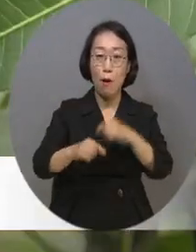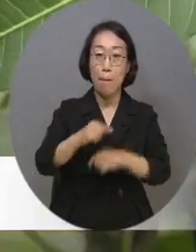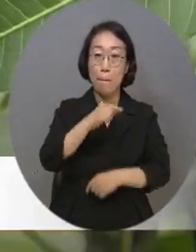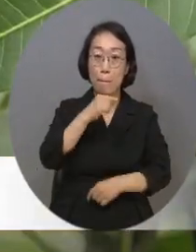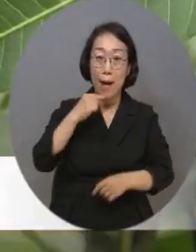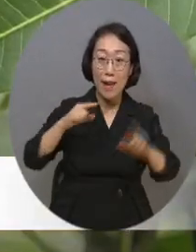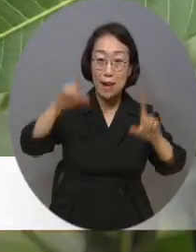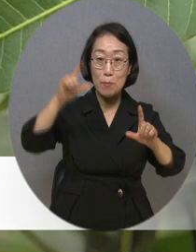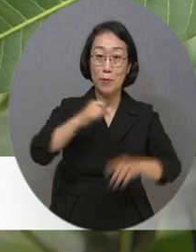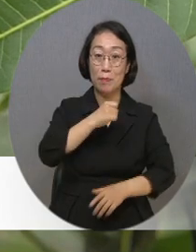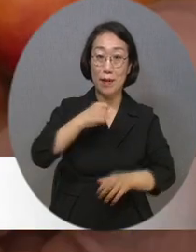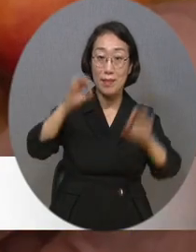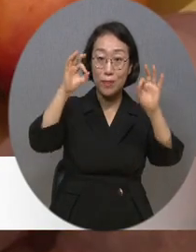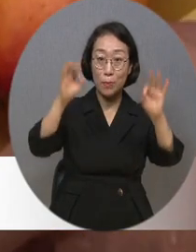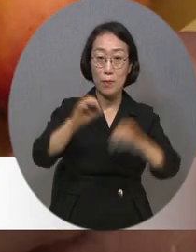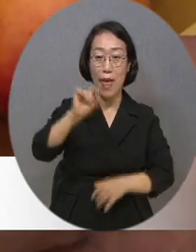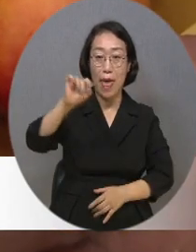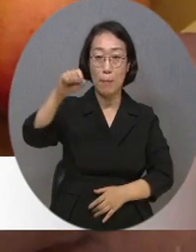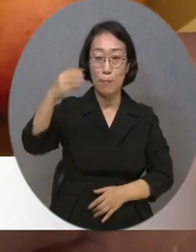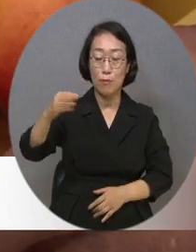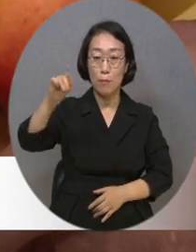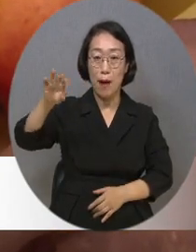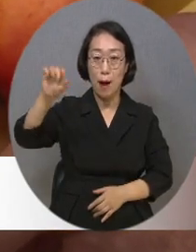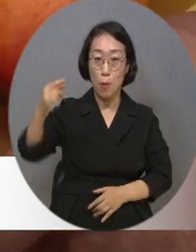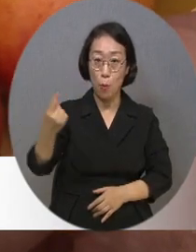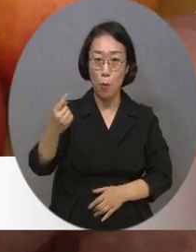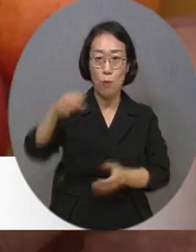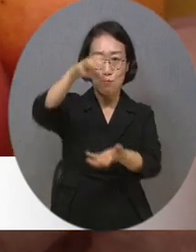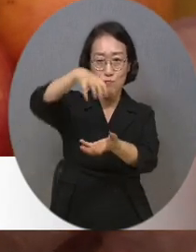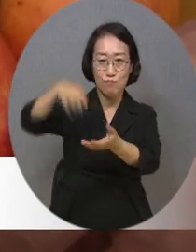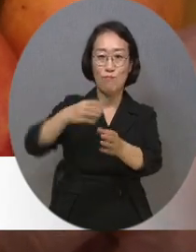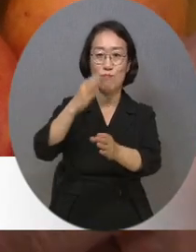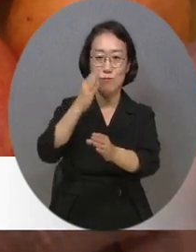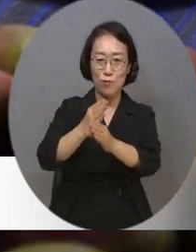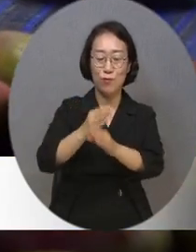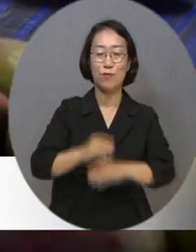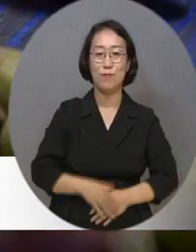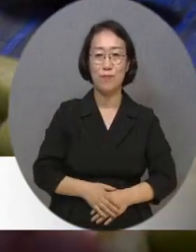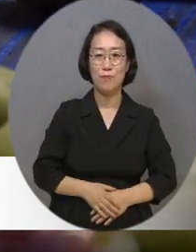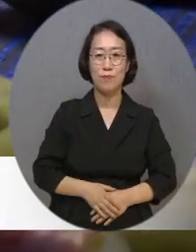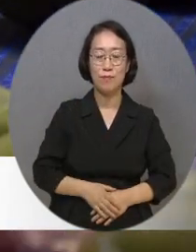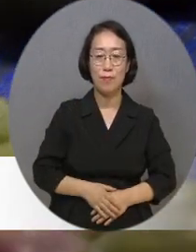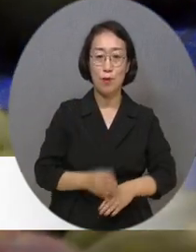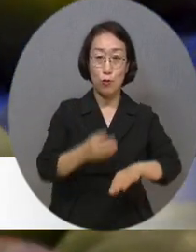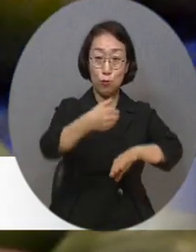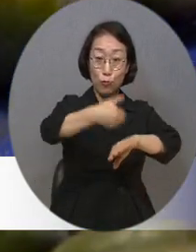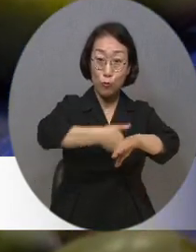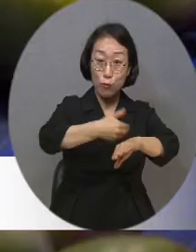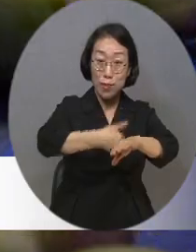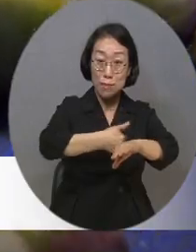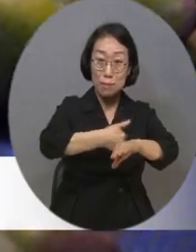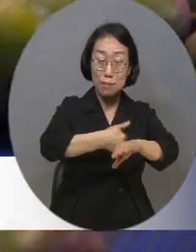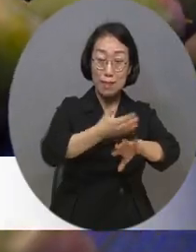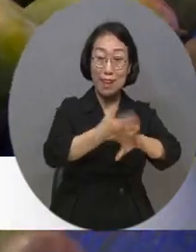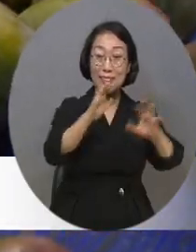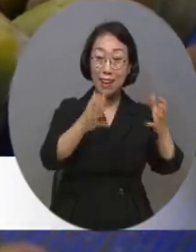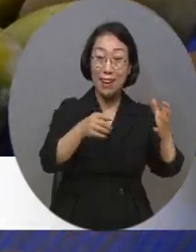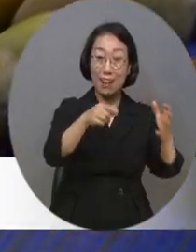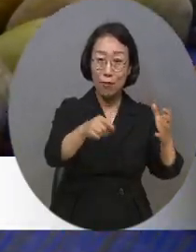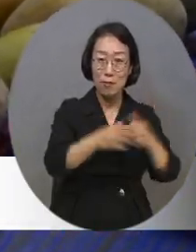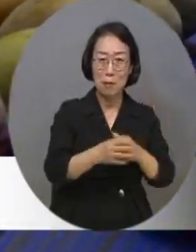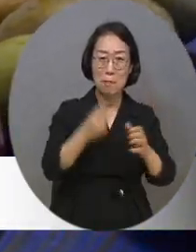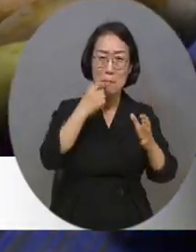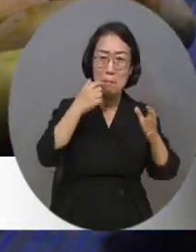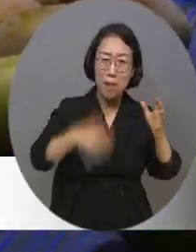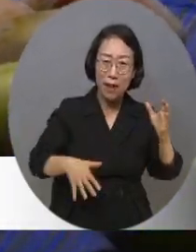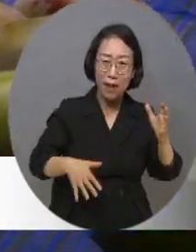익은 열대 과일의 여왕, 애플망고 수확이 한창입니다. 수입산 애플망고는 덜 익은 과일을 수확해 운송